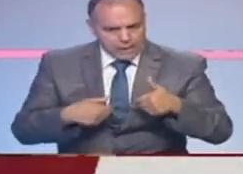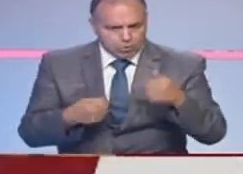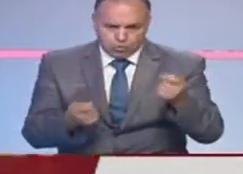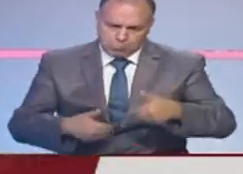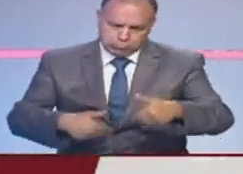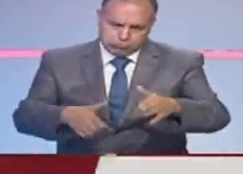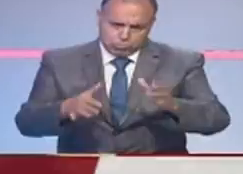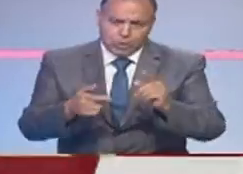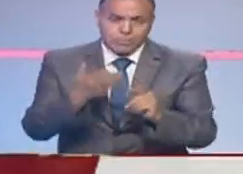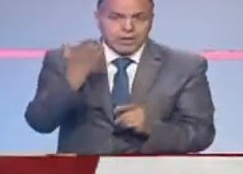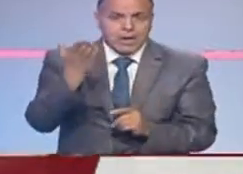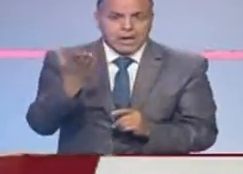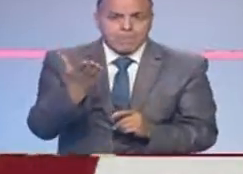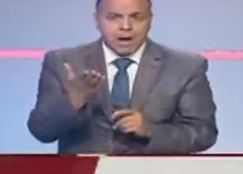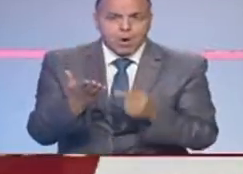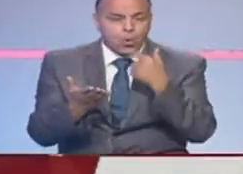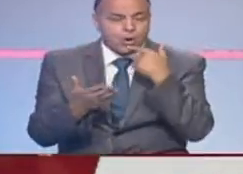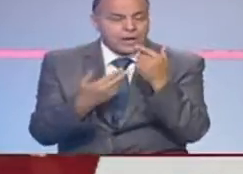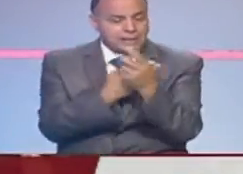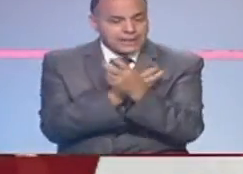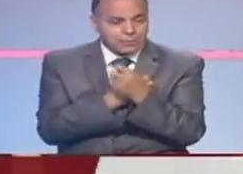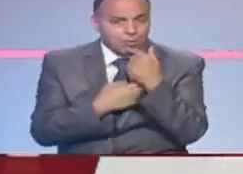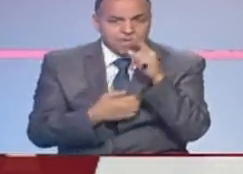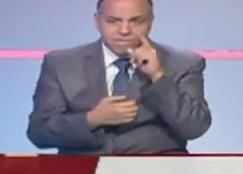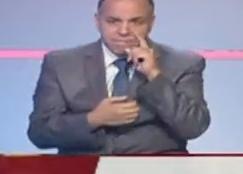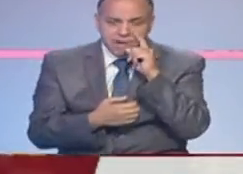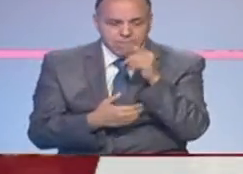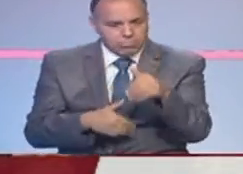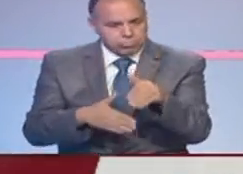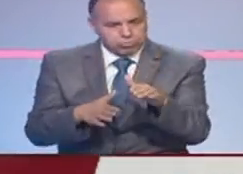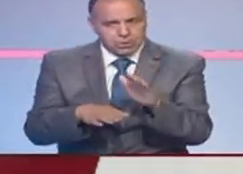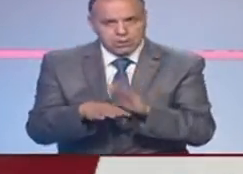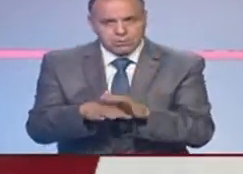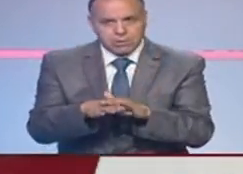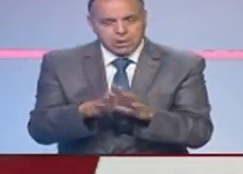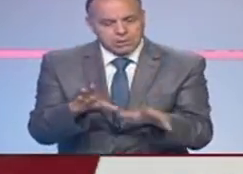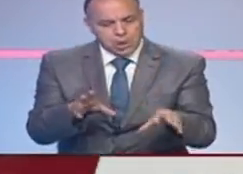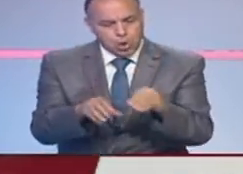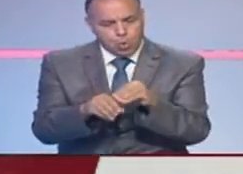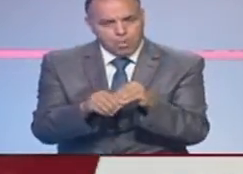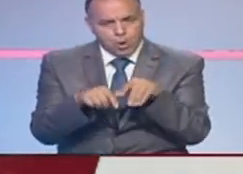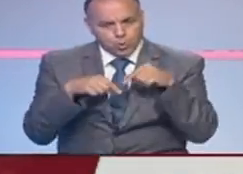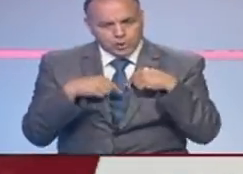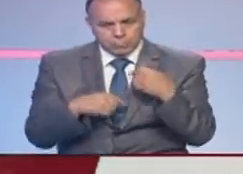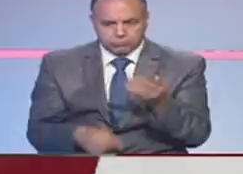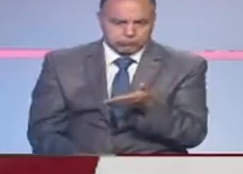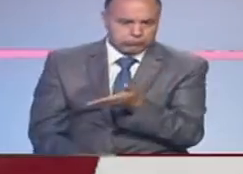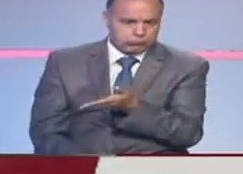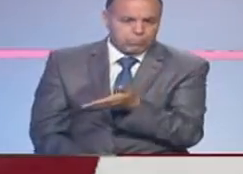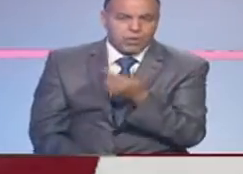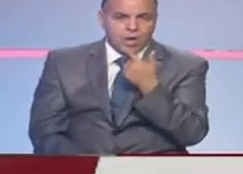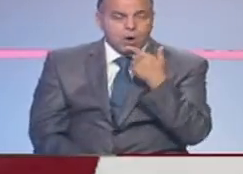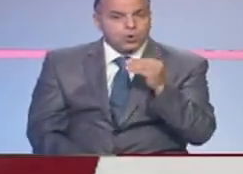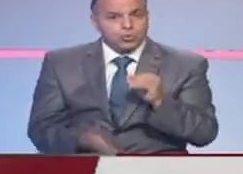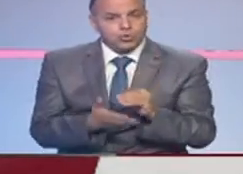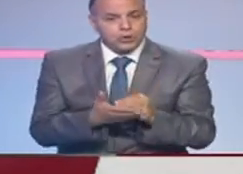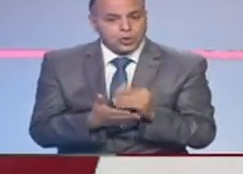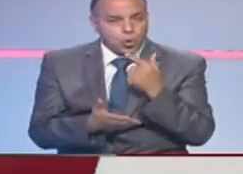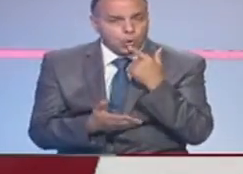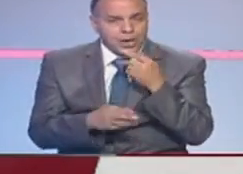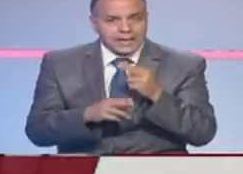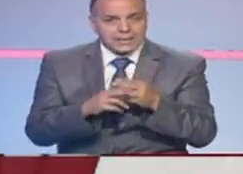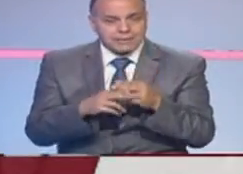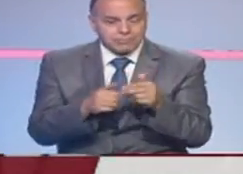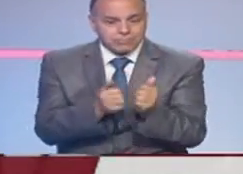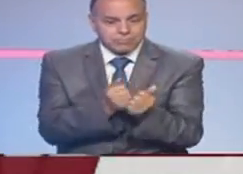الطبيعيه كما حث الطالبان النساء في البلاد على الانضمام الى حكومتها وجدد المتحدث باسم